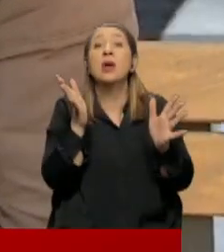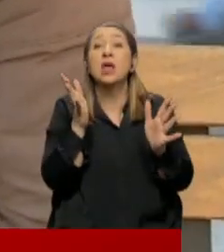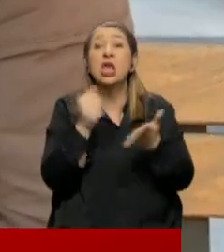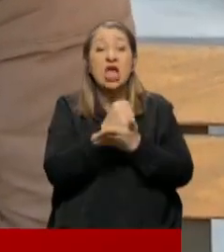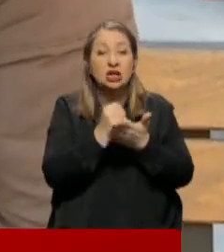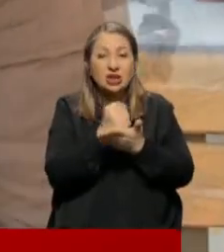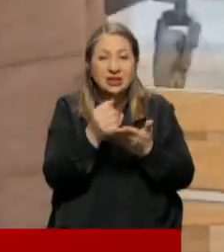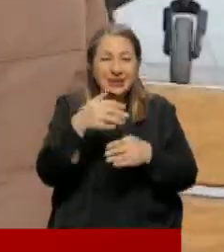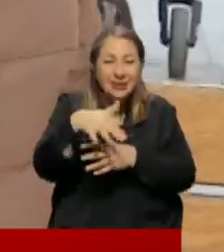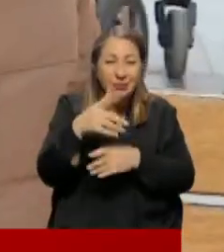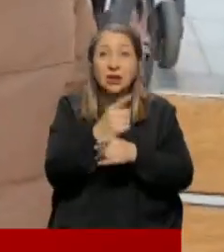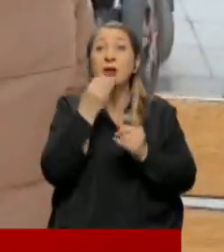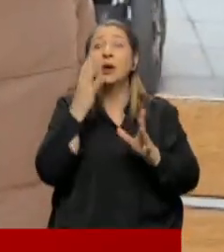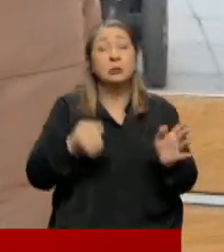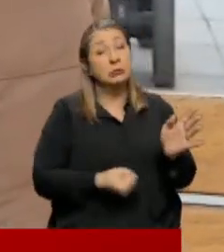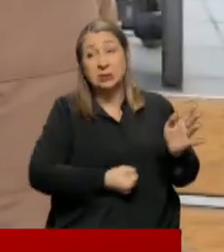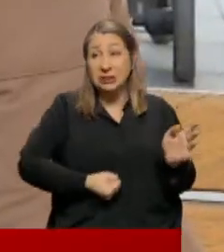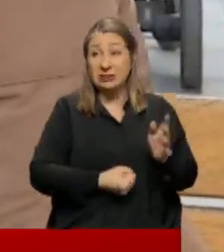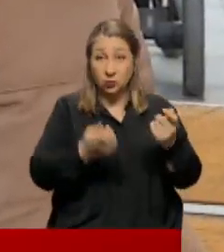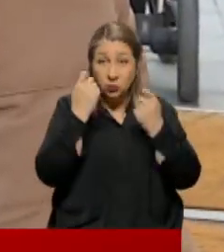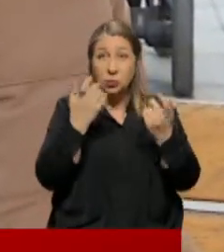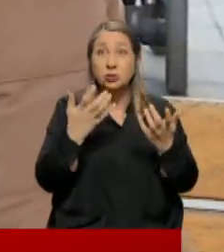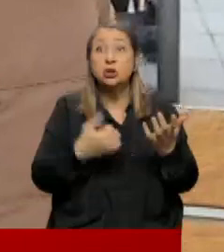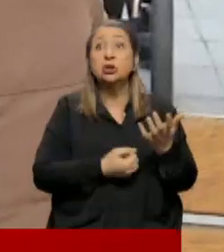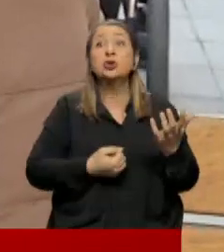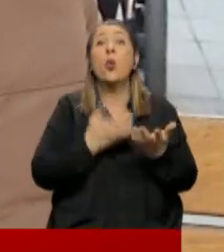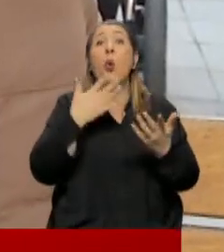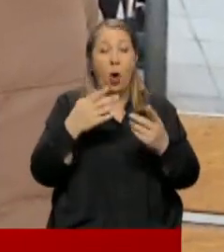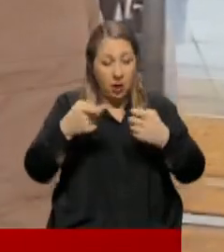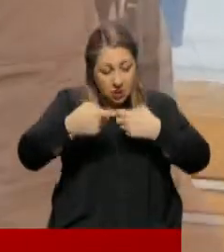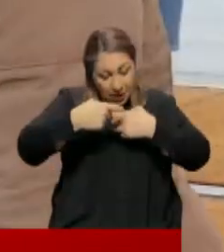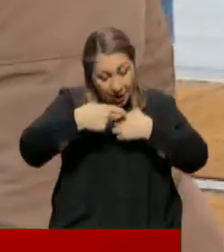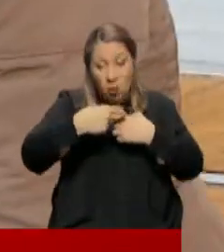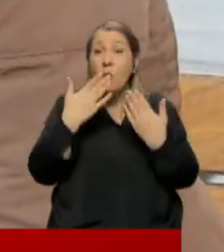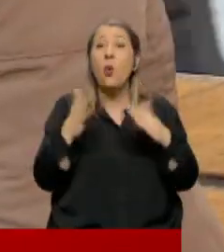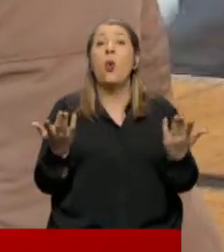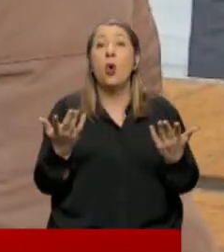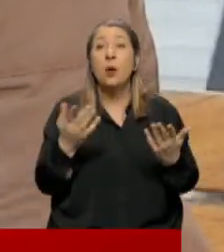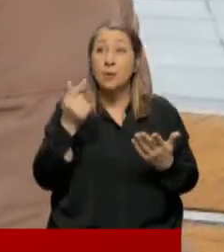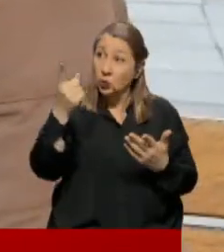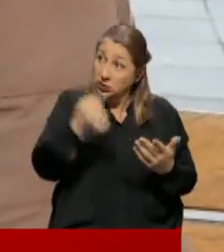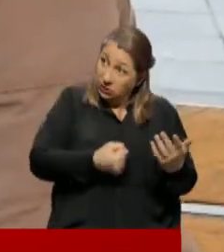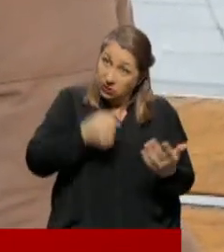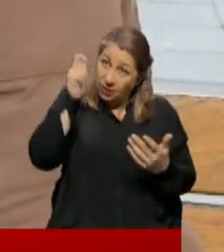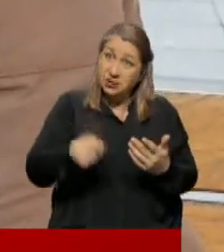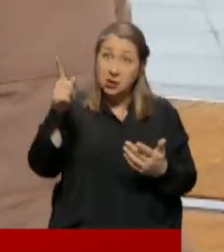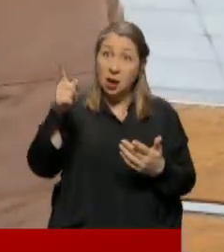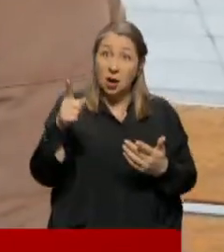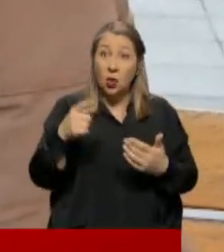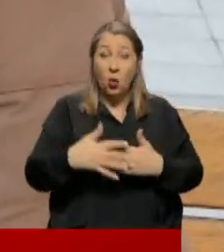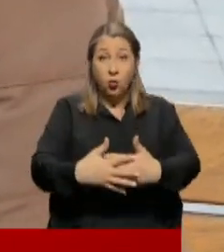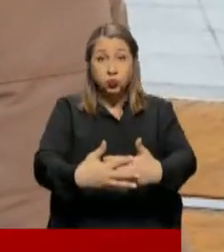yeşillikte mi yemeyelim Ya Kemal sıkıntı var ya sıkacak yer kalmadı artık biraz da ondan sıktığı sıksa